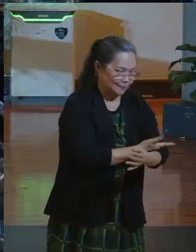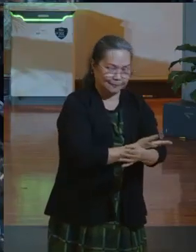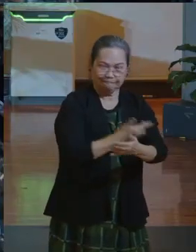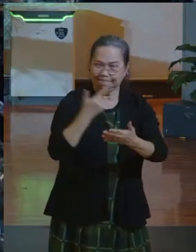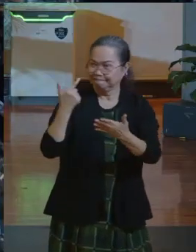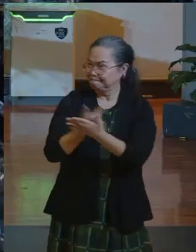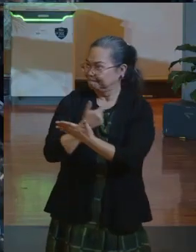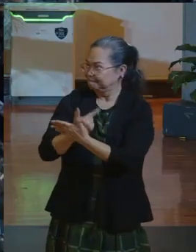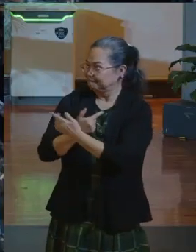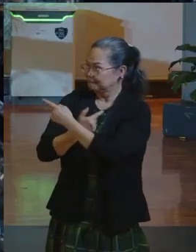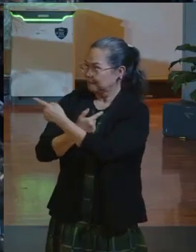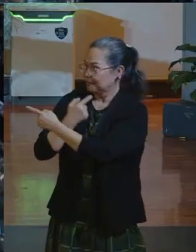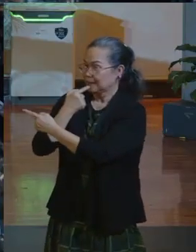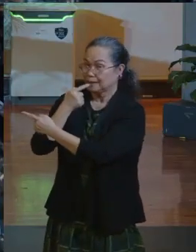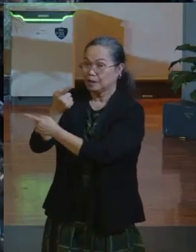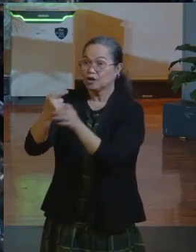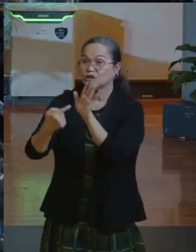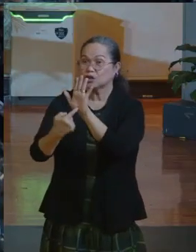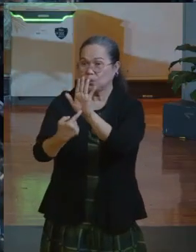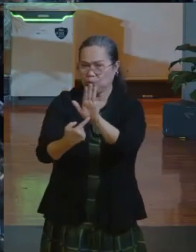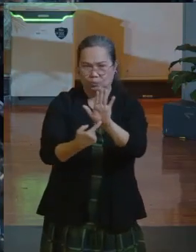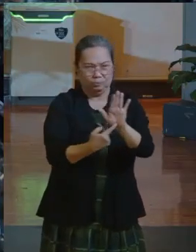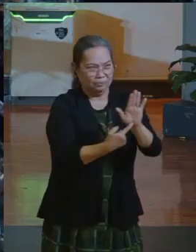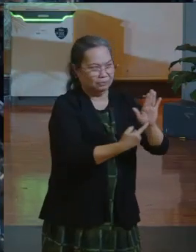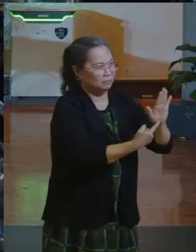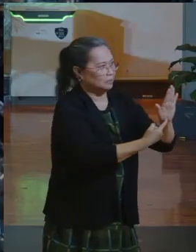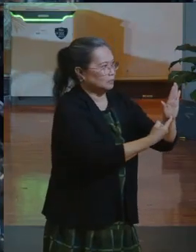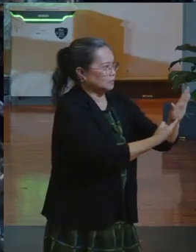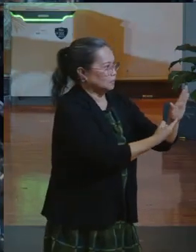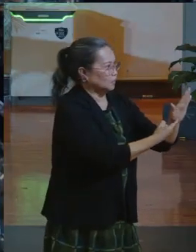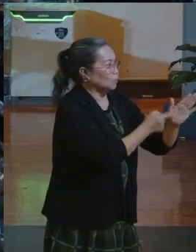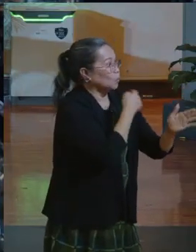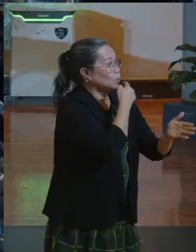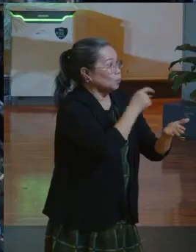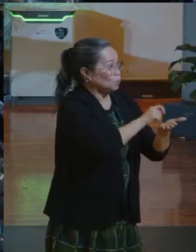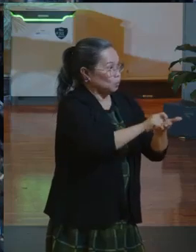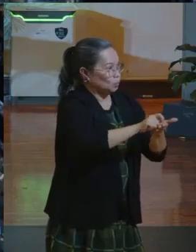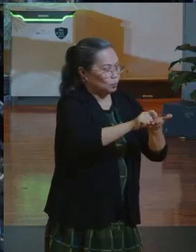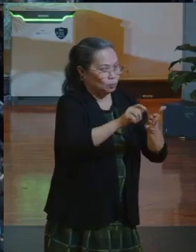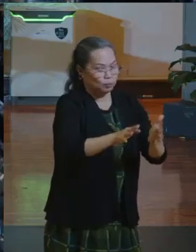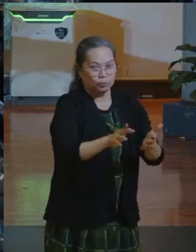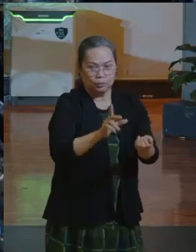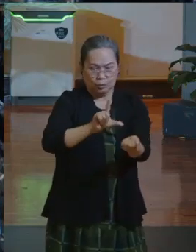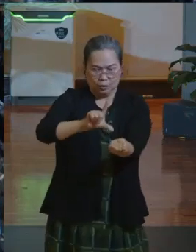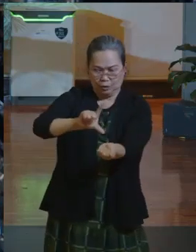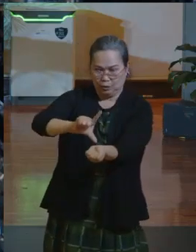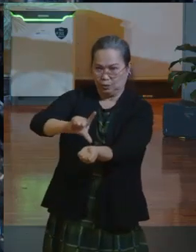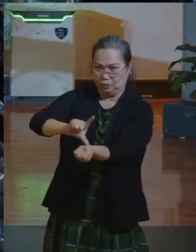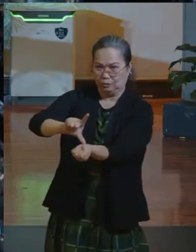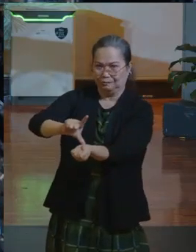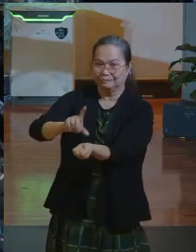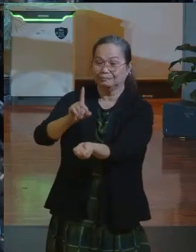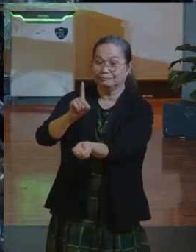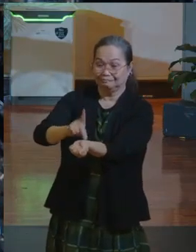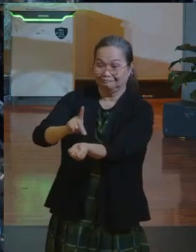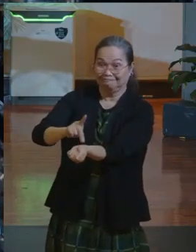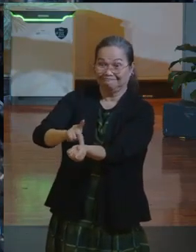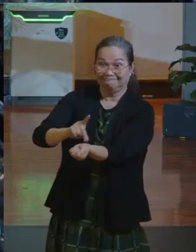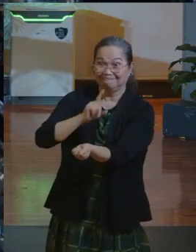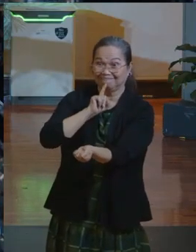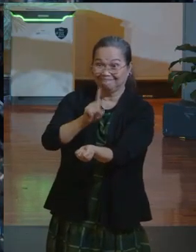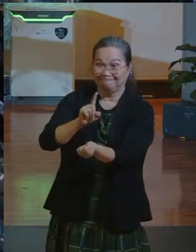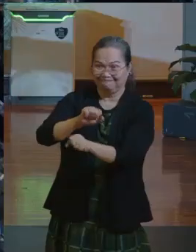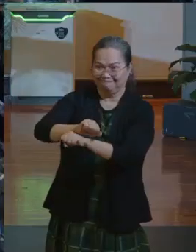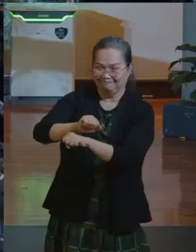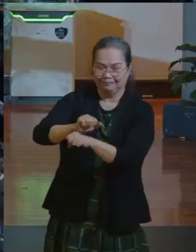ito, ipinapakita ng sumulat si Dr. Luke na ang ating